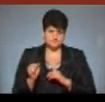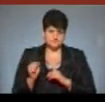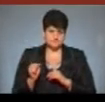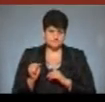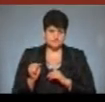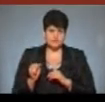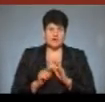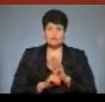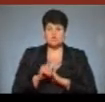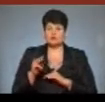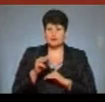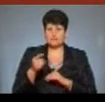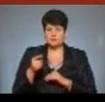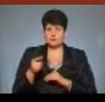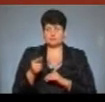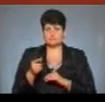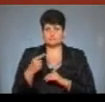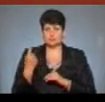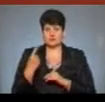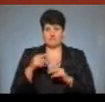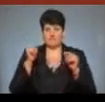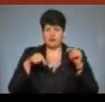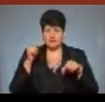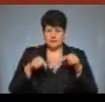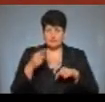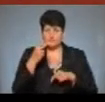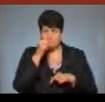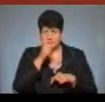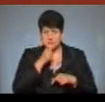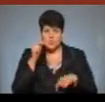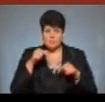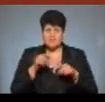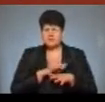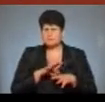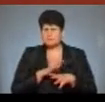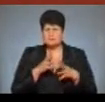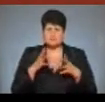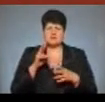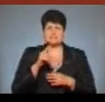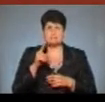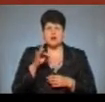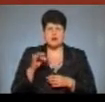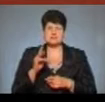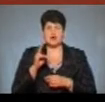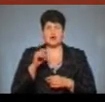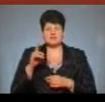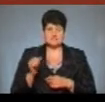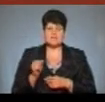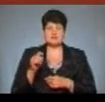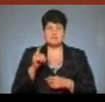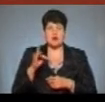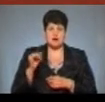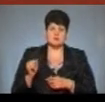на початку травня на Тернопільщині випала двомісячна норма опадів, зазначила метеоролог, і найбільше постраждали Збиратський, Козівський, Бержанський, Підгаєцький та